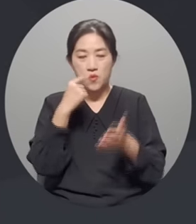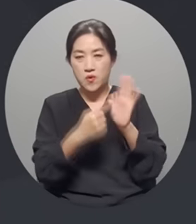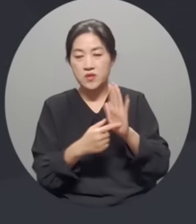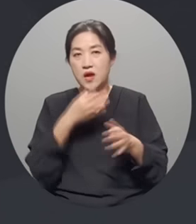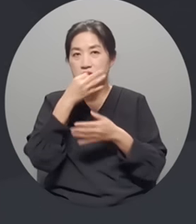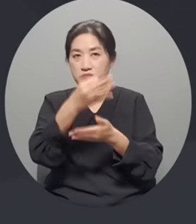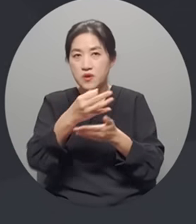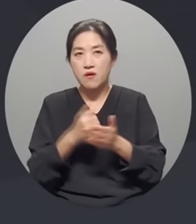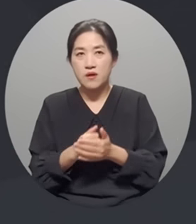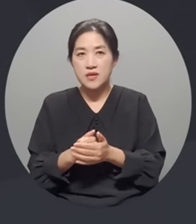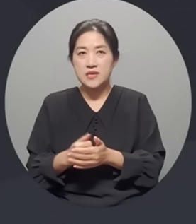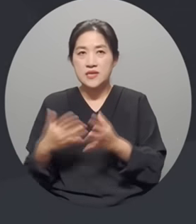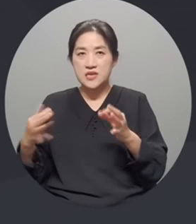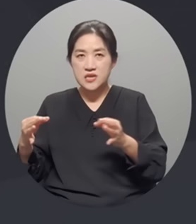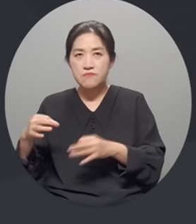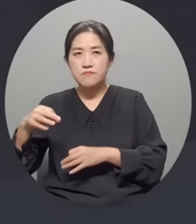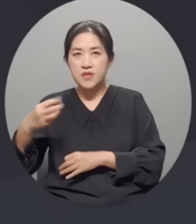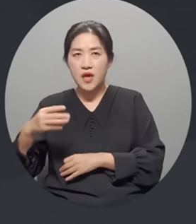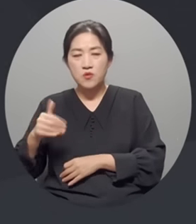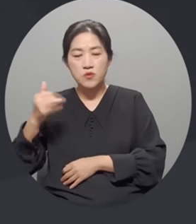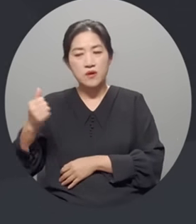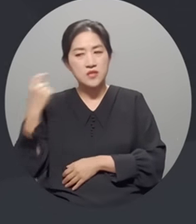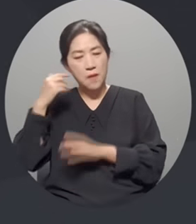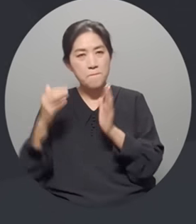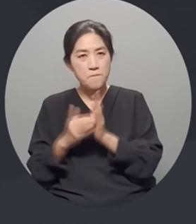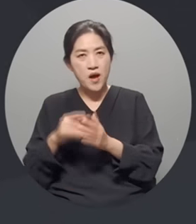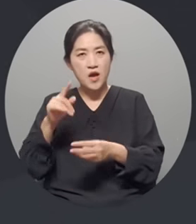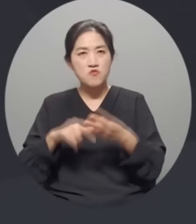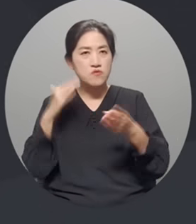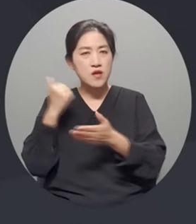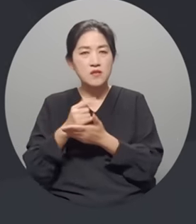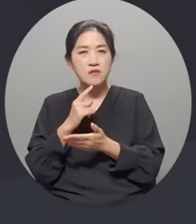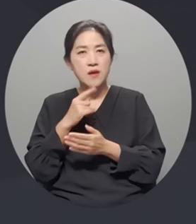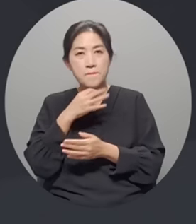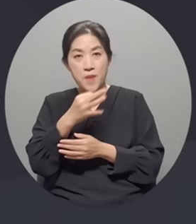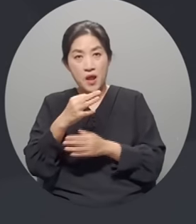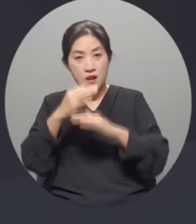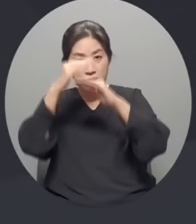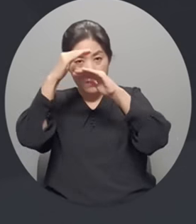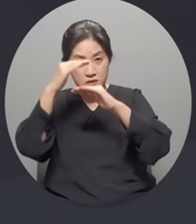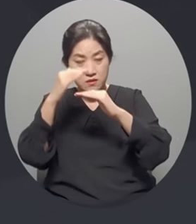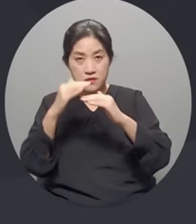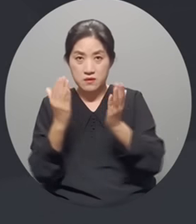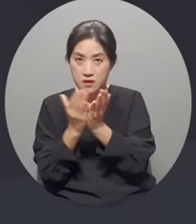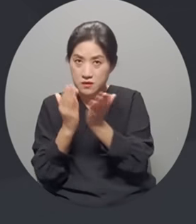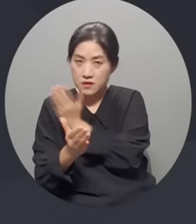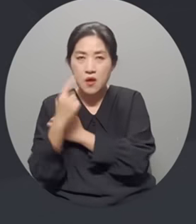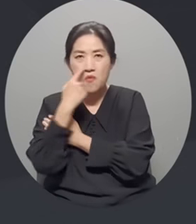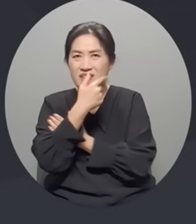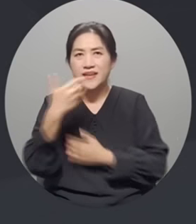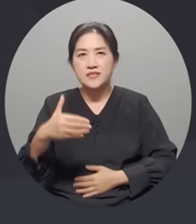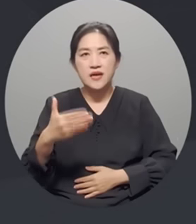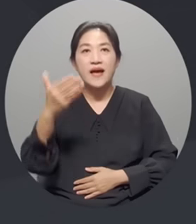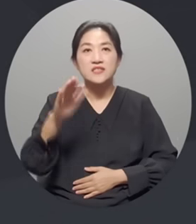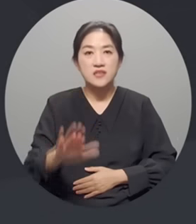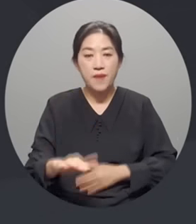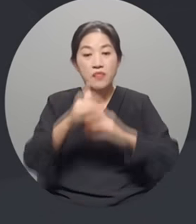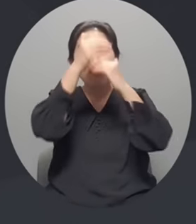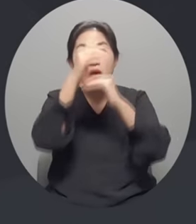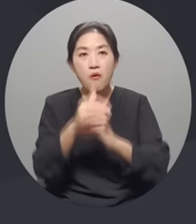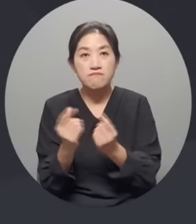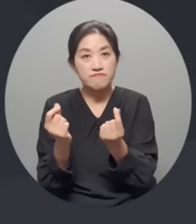음성과 김 소장이 그날 들은 윤 대통령 육성이 같은 것인지는 확인되지 않았습니다. 하지만